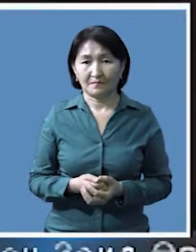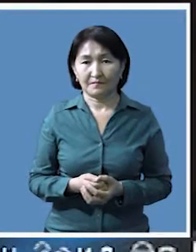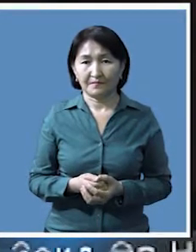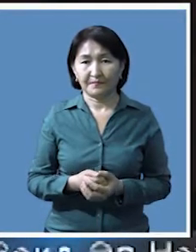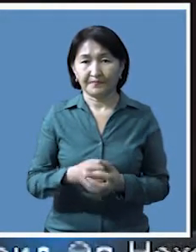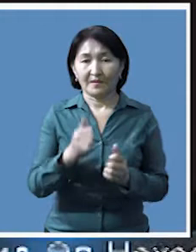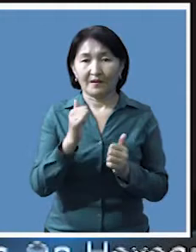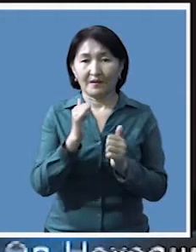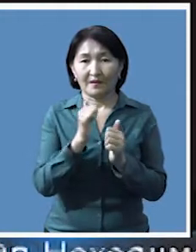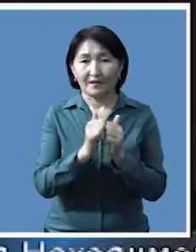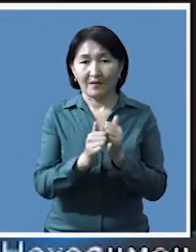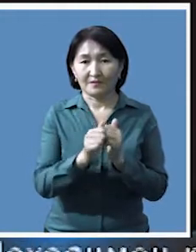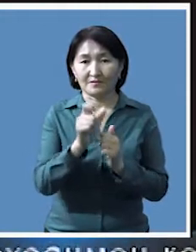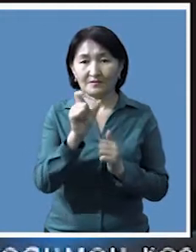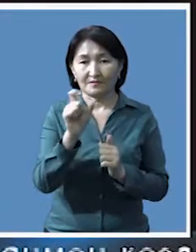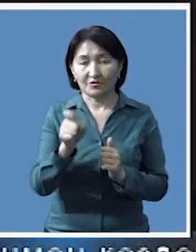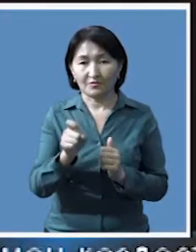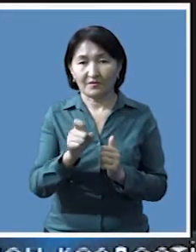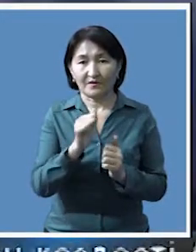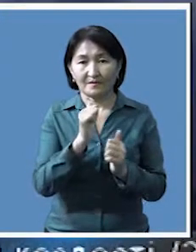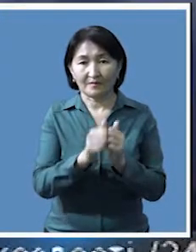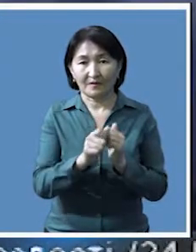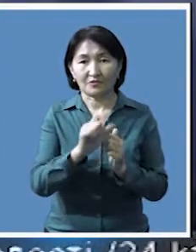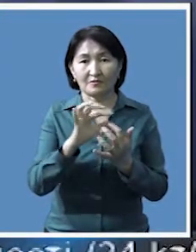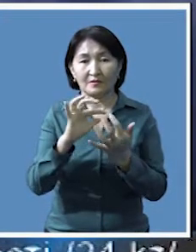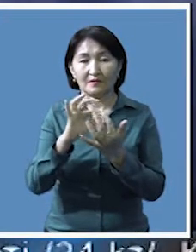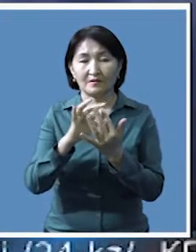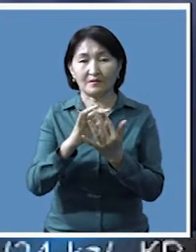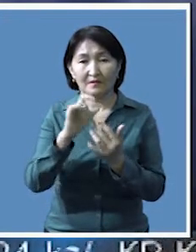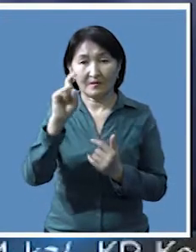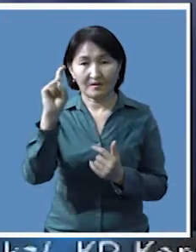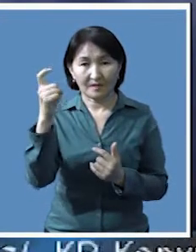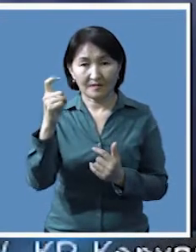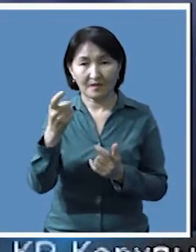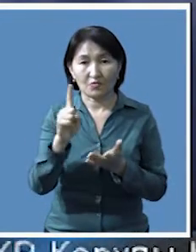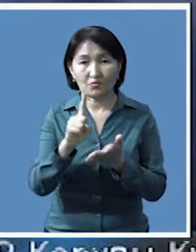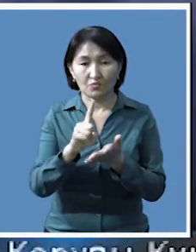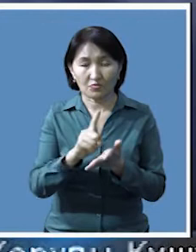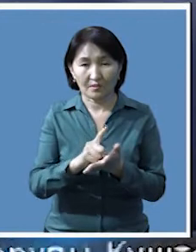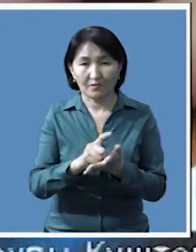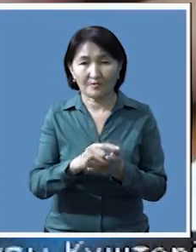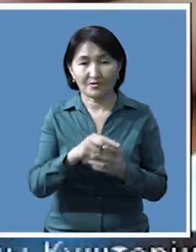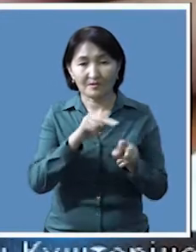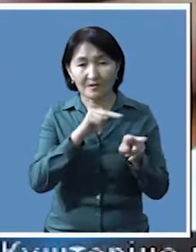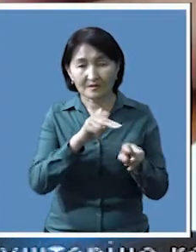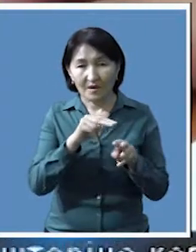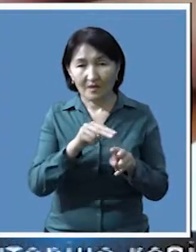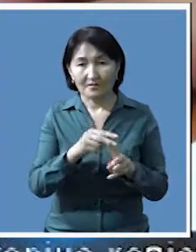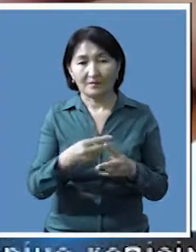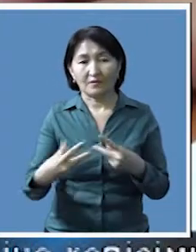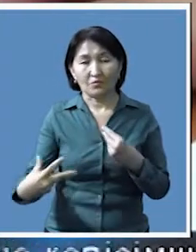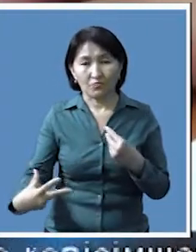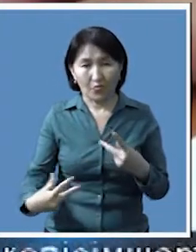ошағы, ал Алматы облысында 1 ошағы анықталған. Тіпті аудандардағы ветеринария нысандарының сапасы сын көтермейтіндігі тағы бар.